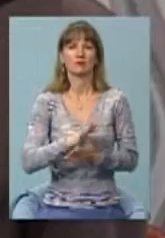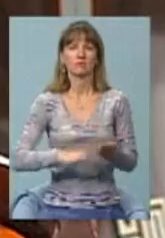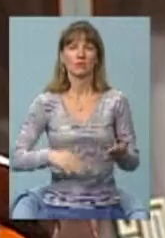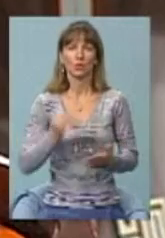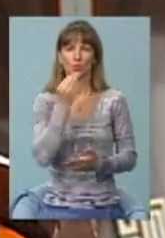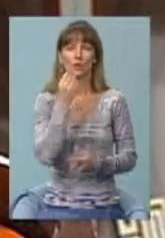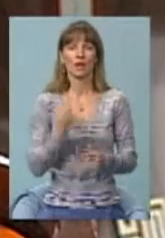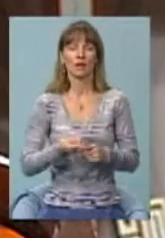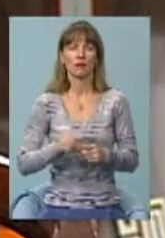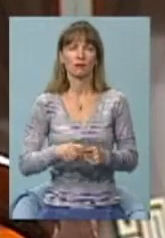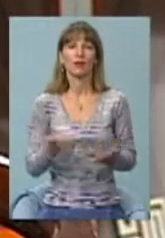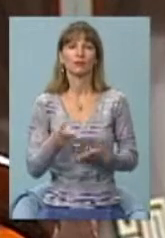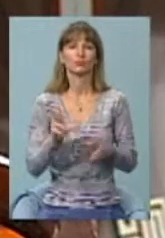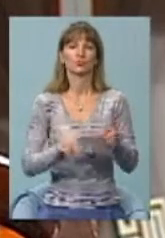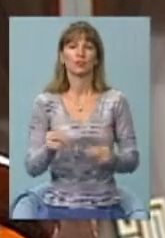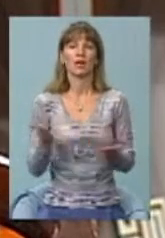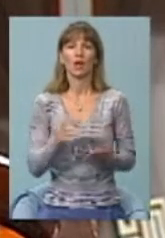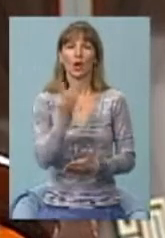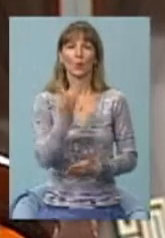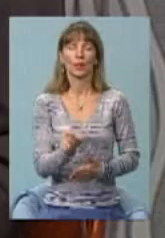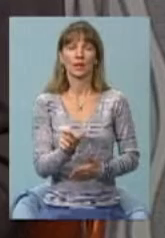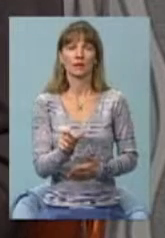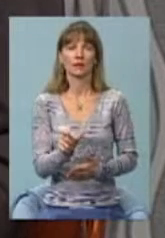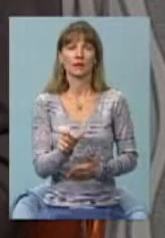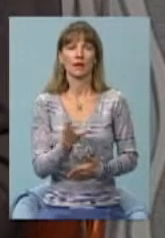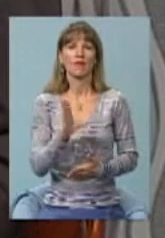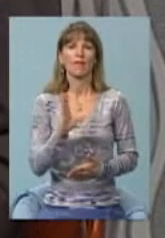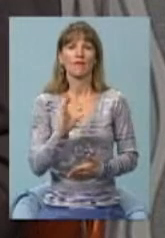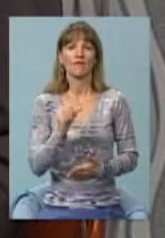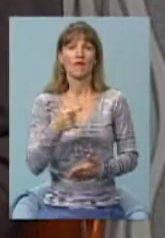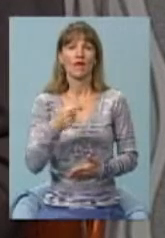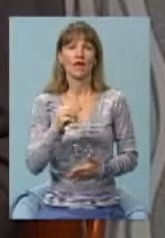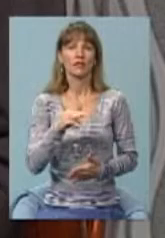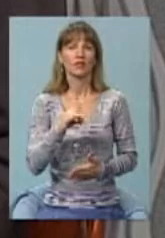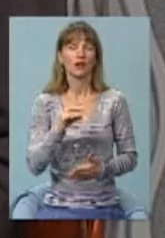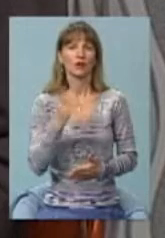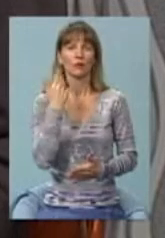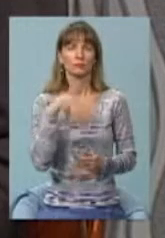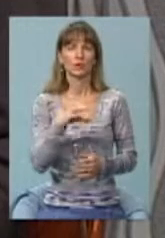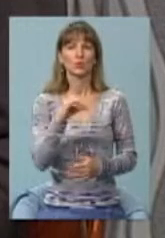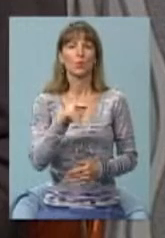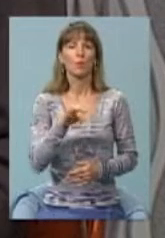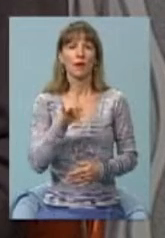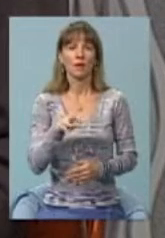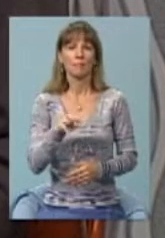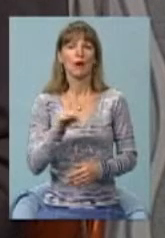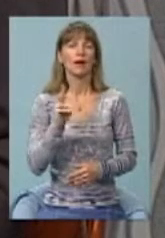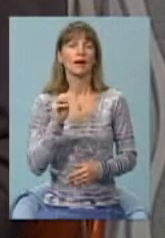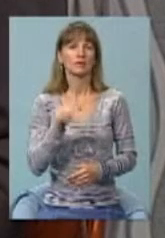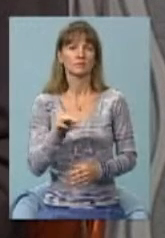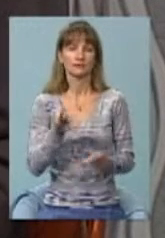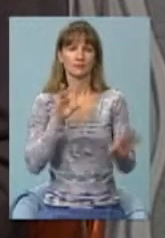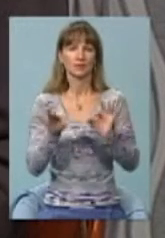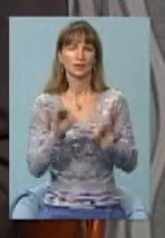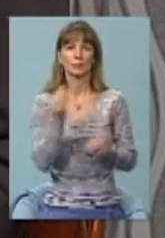харчується цим. А як вважаєш, а як людина-вегетаріанець, він, коли йде до супермаркету, наприклад, він обирає якось певну там